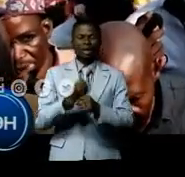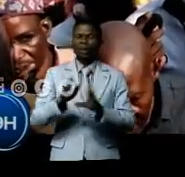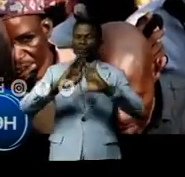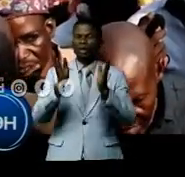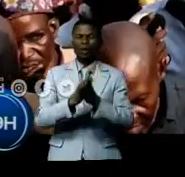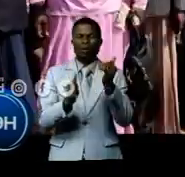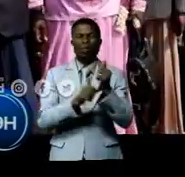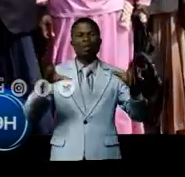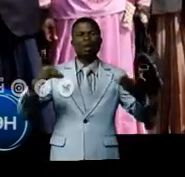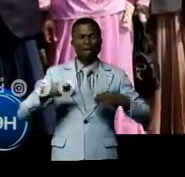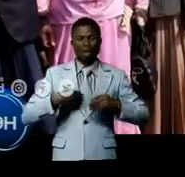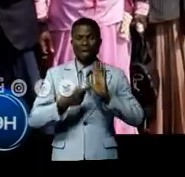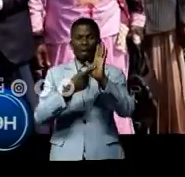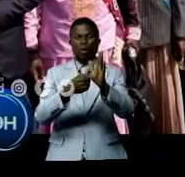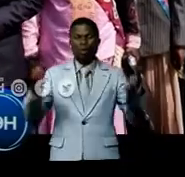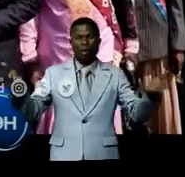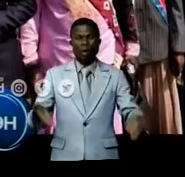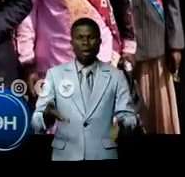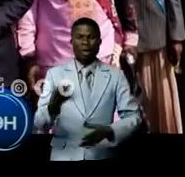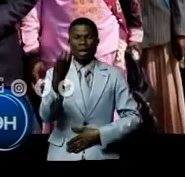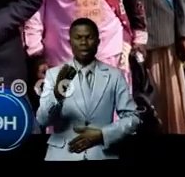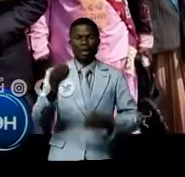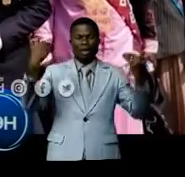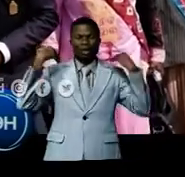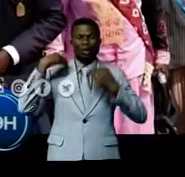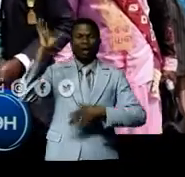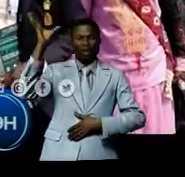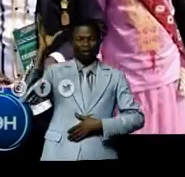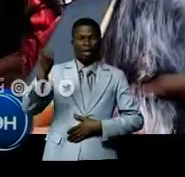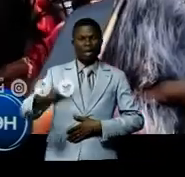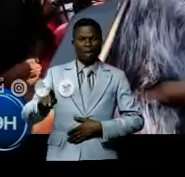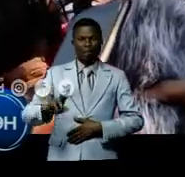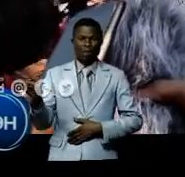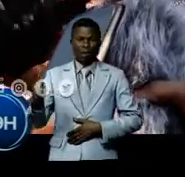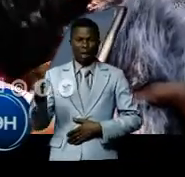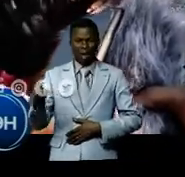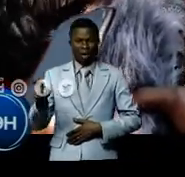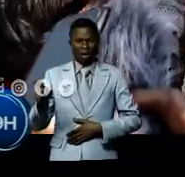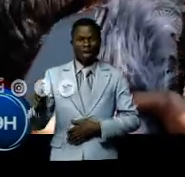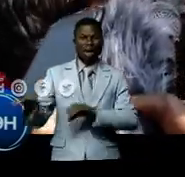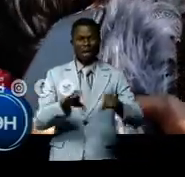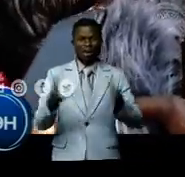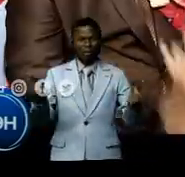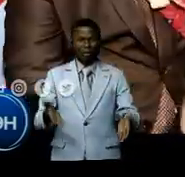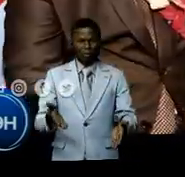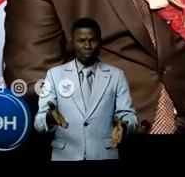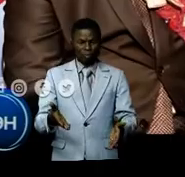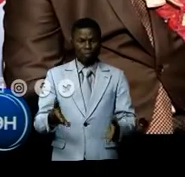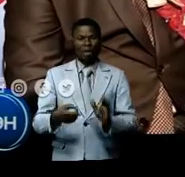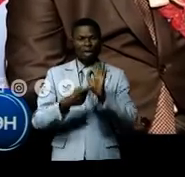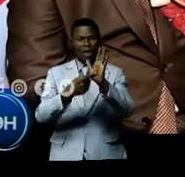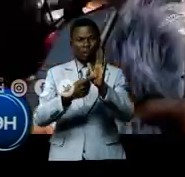population, ce qui justifie la présence d'une quarantaine de chefs coutumiers de la province du Kasaï à la cérémonie. Ils ont exprimé